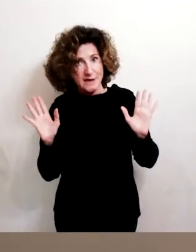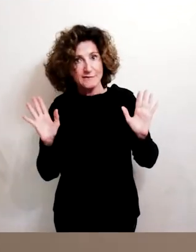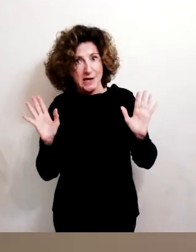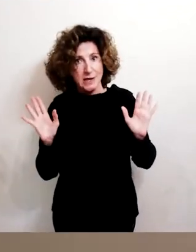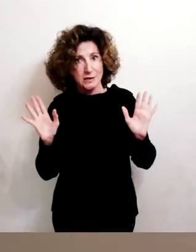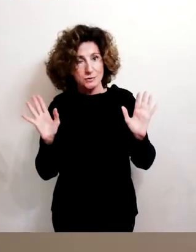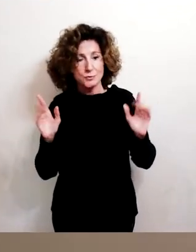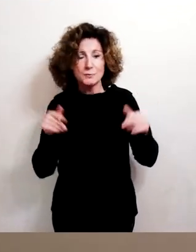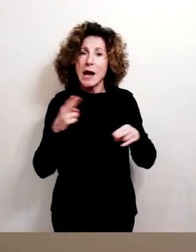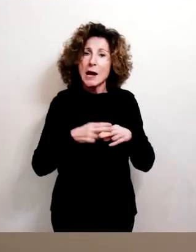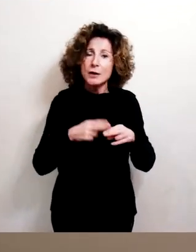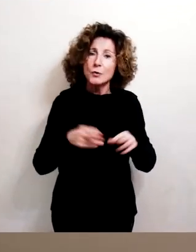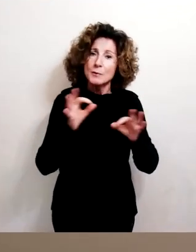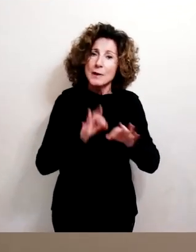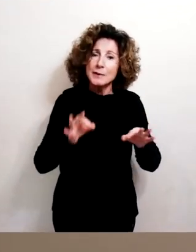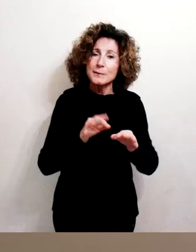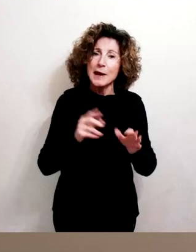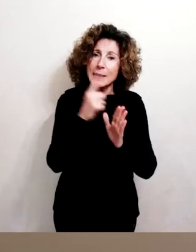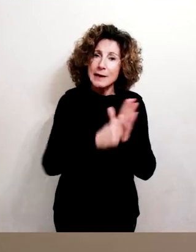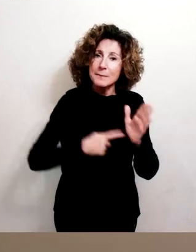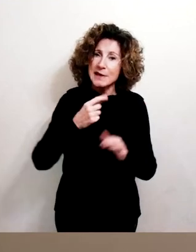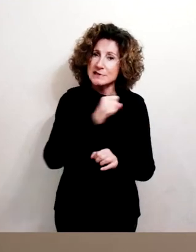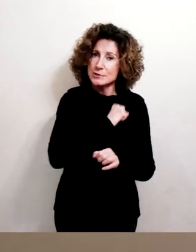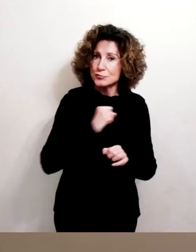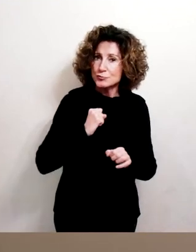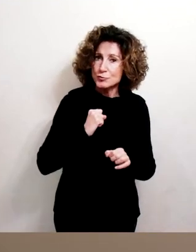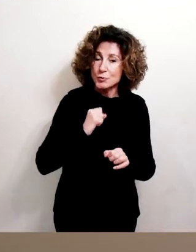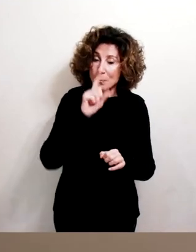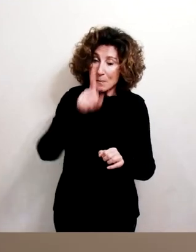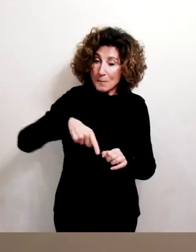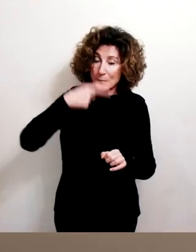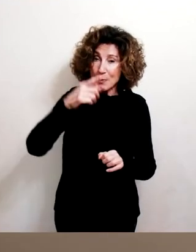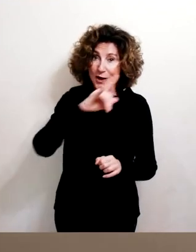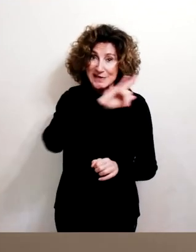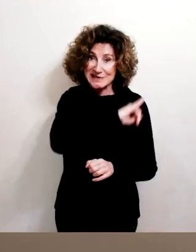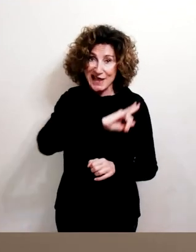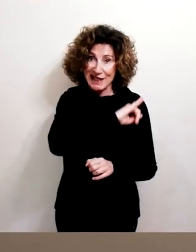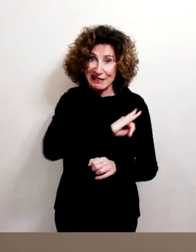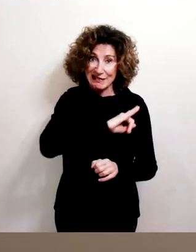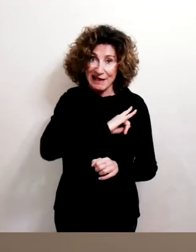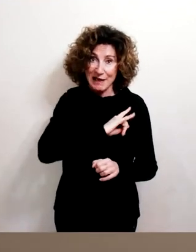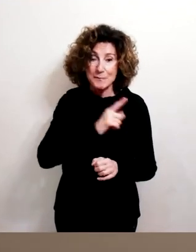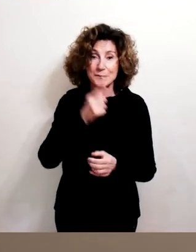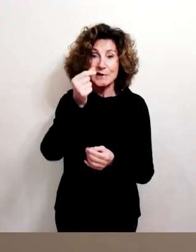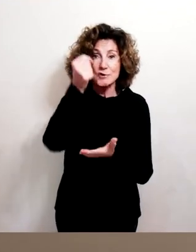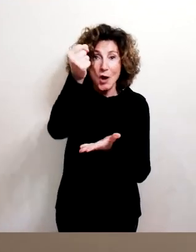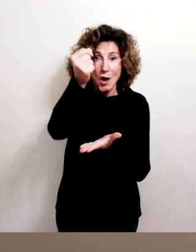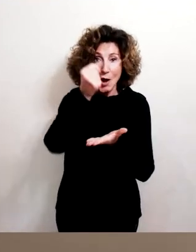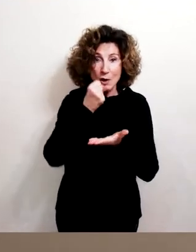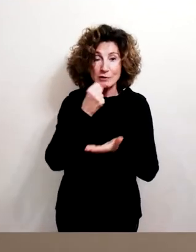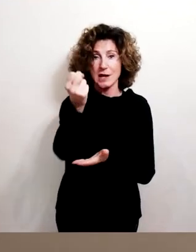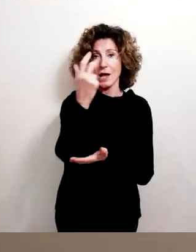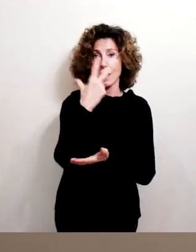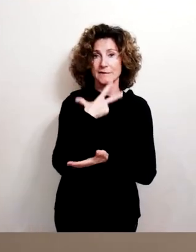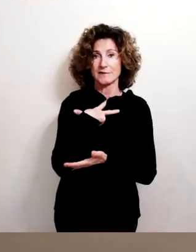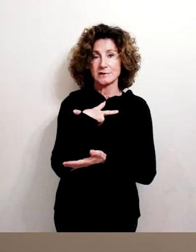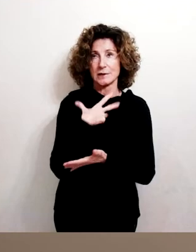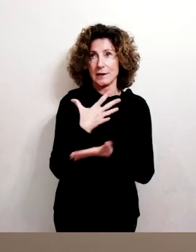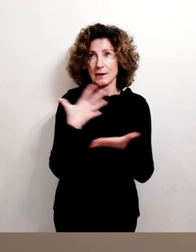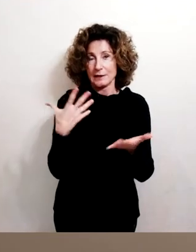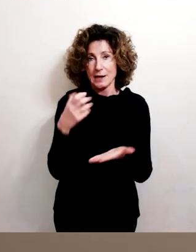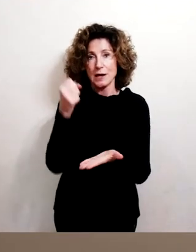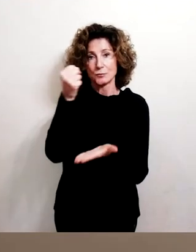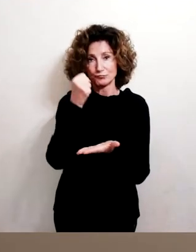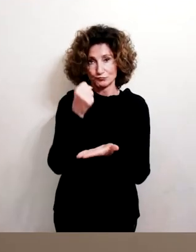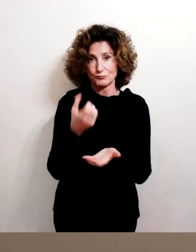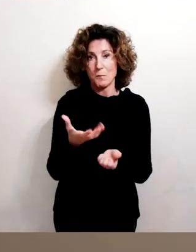diverso nel mese di giugno a settembre ci viene comunicato il budget che è